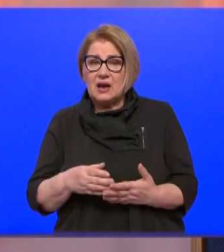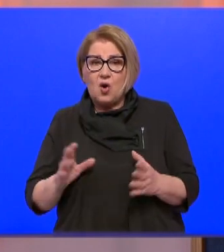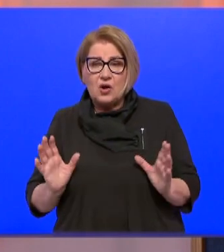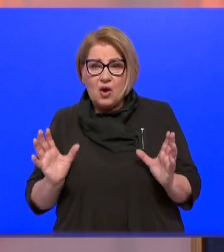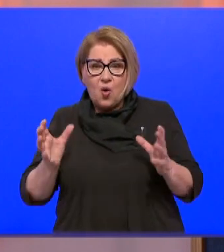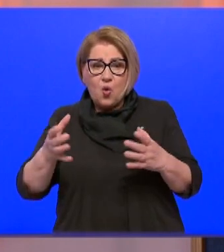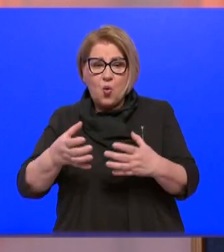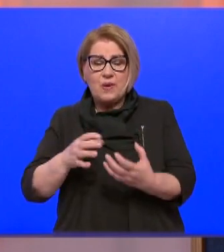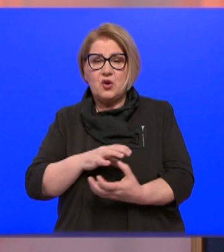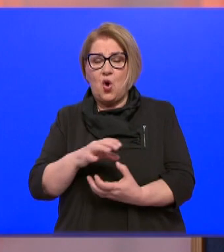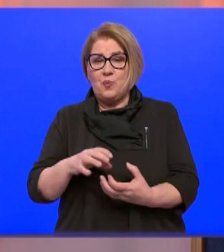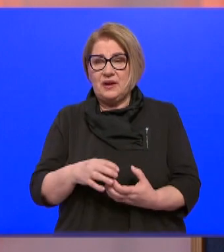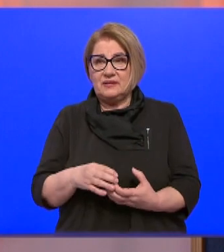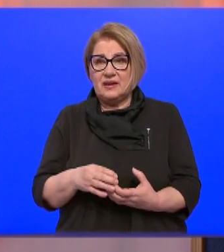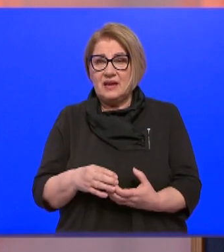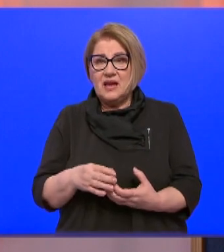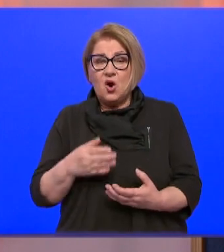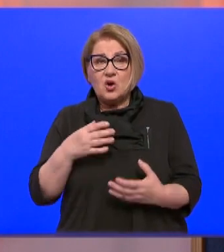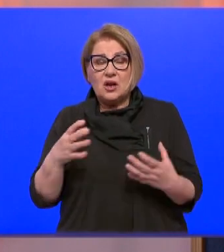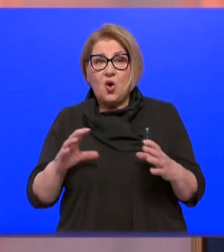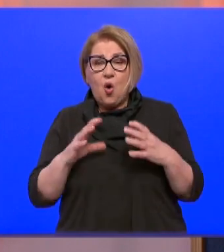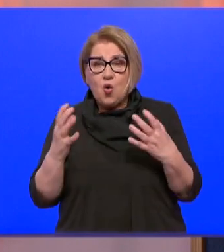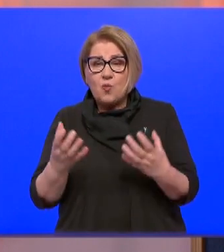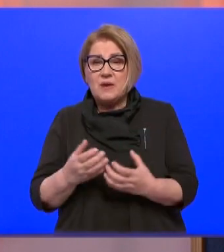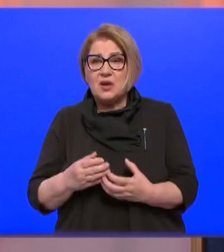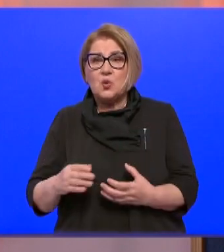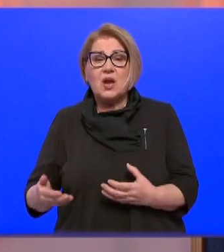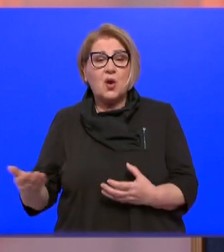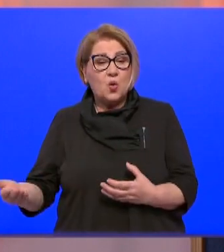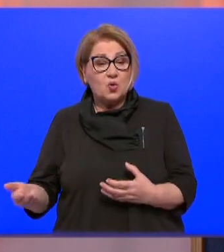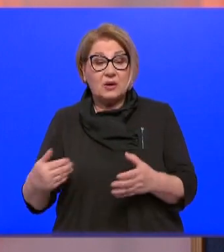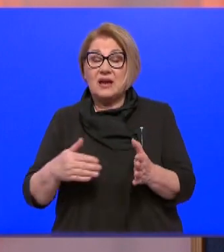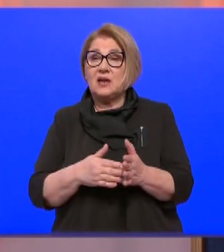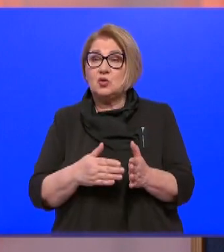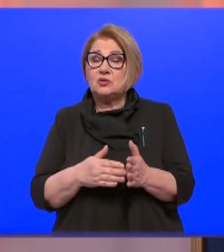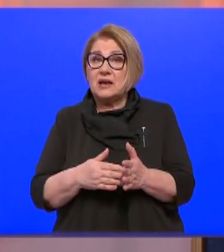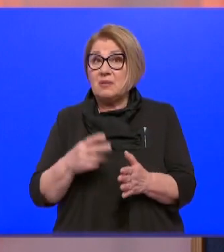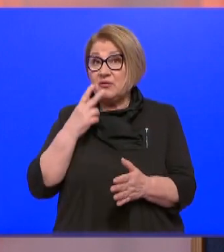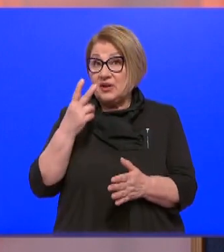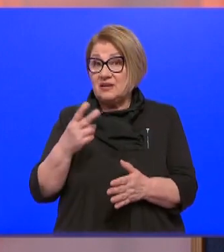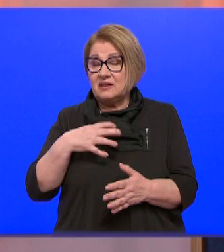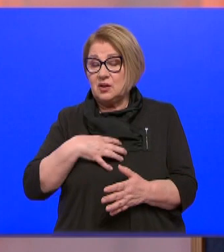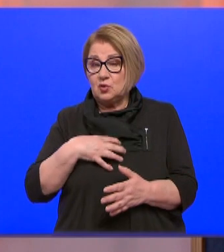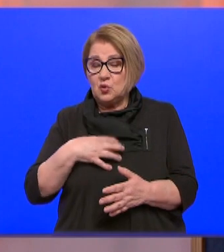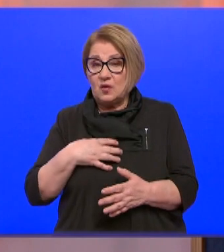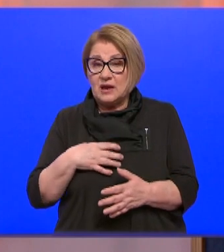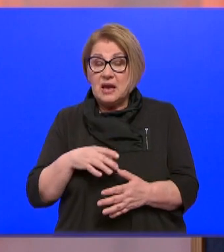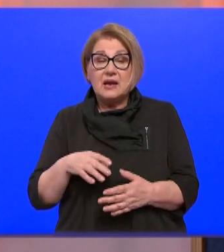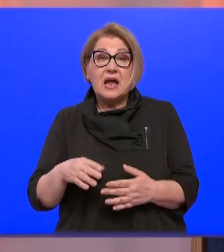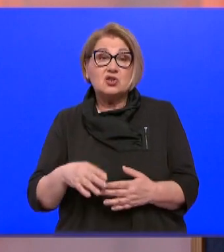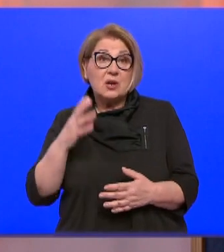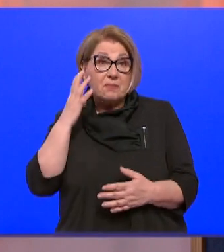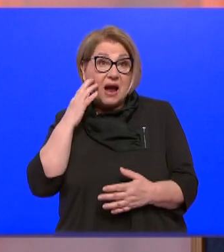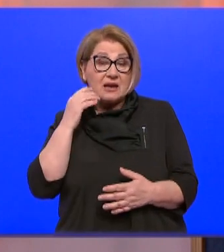okupljaju obitelj. One okupljaju i unuke. Dakle, trebamo i gledati i na tu duhovnu vrednotu. Dakle, naše bake, djedovi